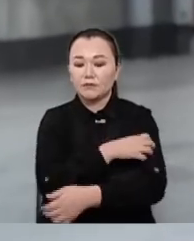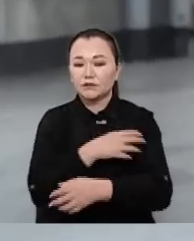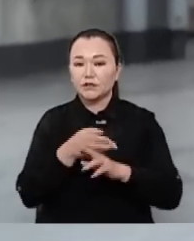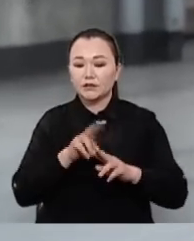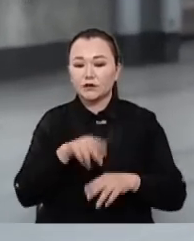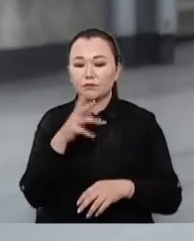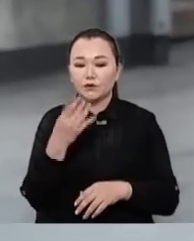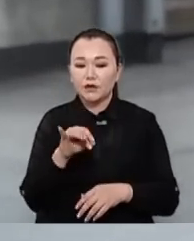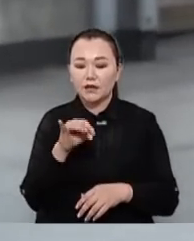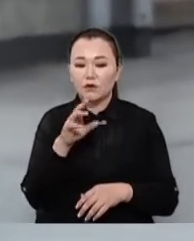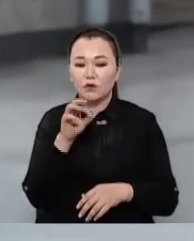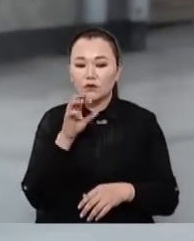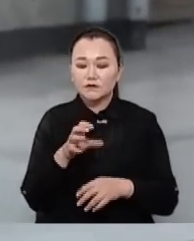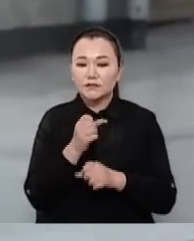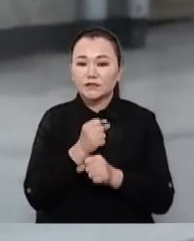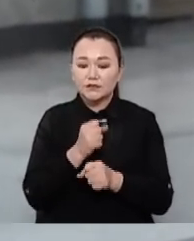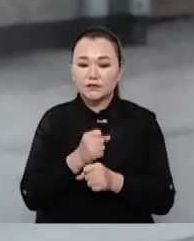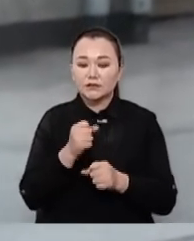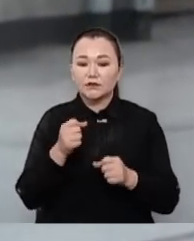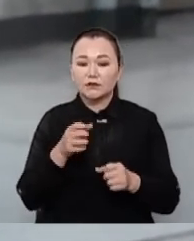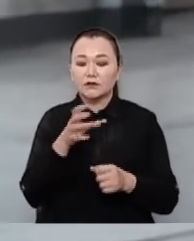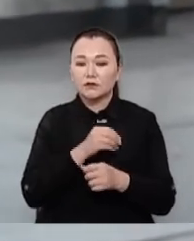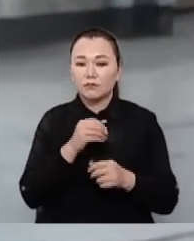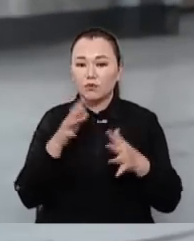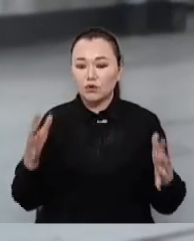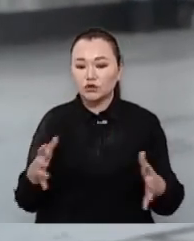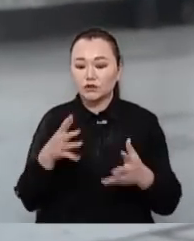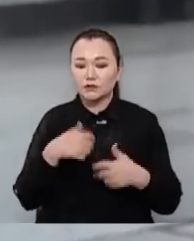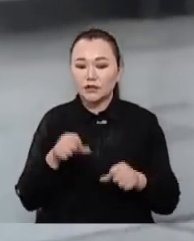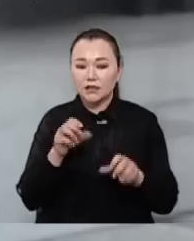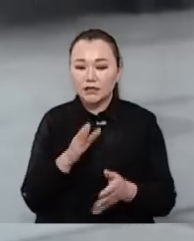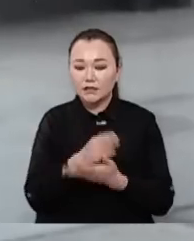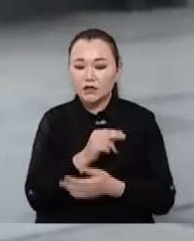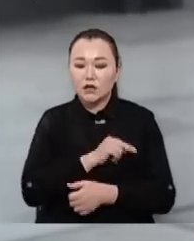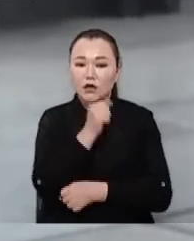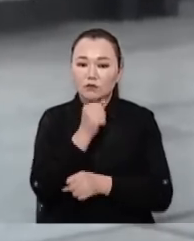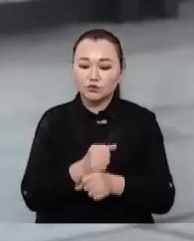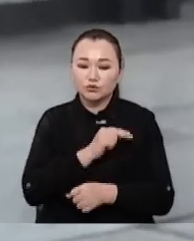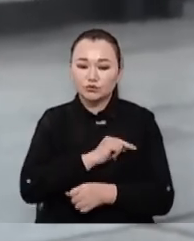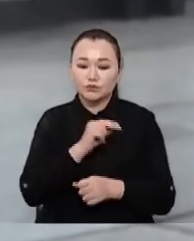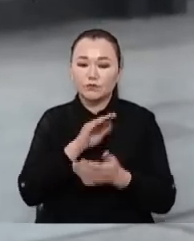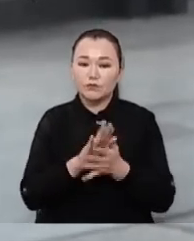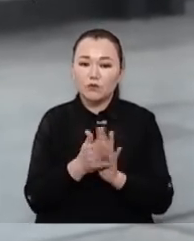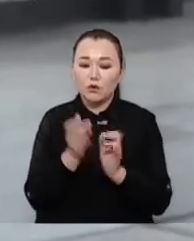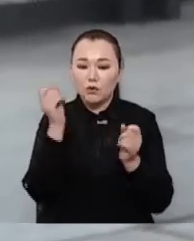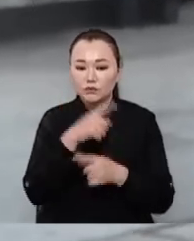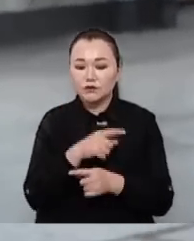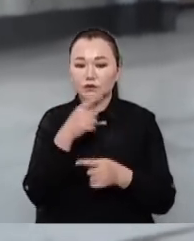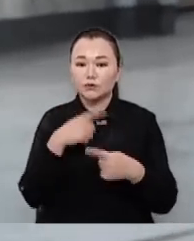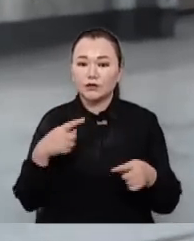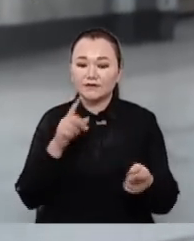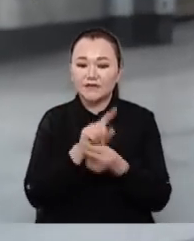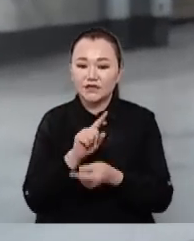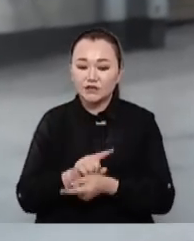Бұл мұнай коксын өндіретін кешеннің ел дамуына қосқан үлесі жетерлік. Біз жұмысшылардың еңбек жағдайымен таныстық, әрі басқа да